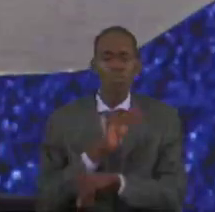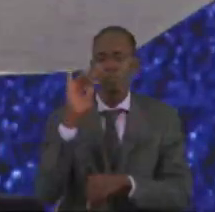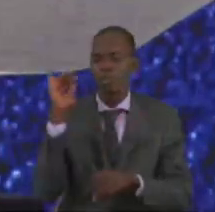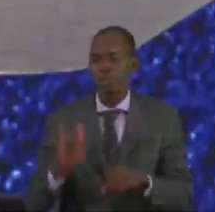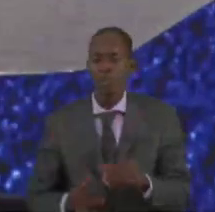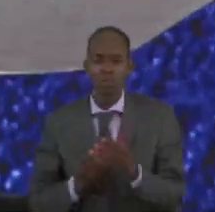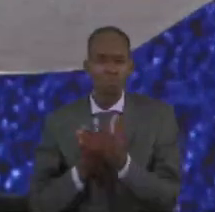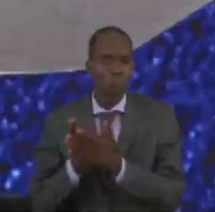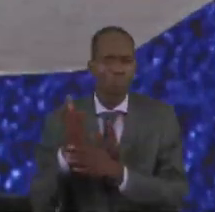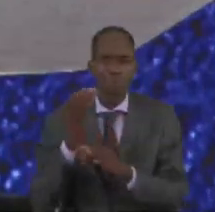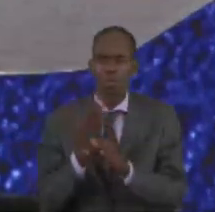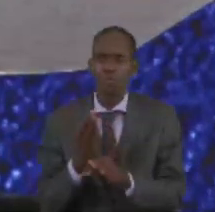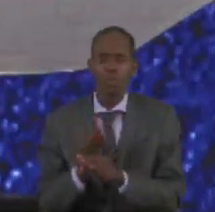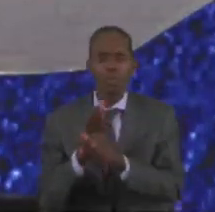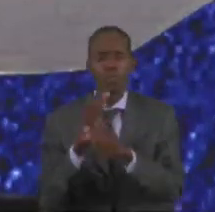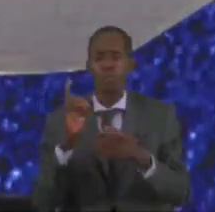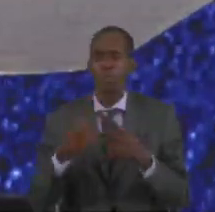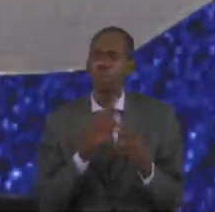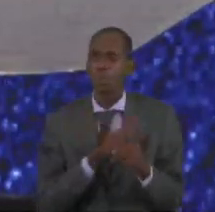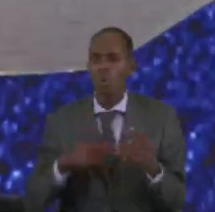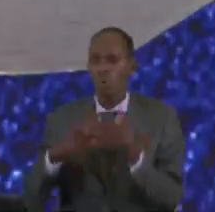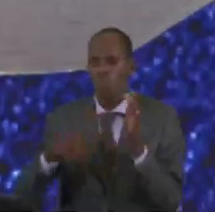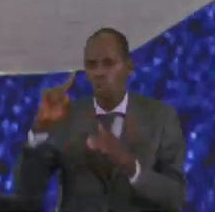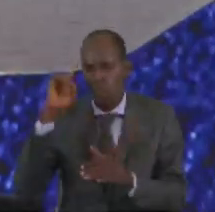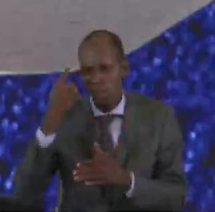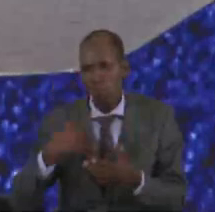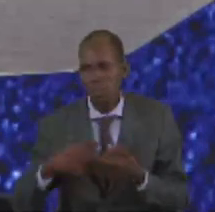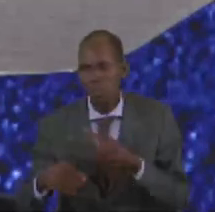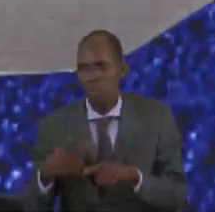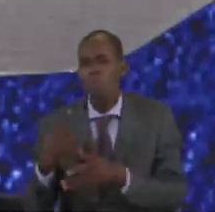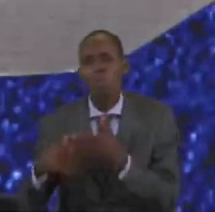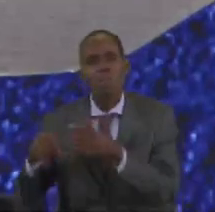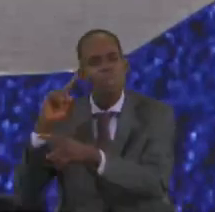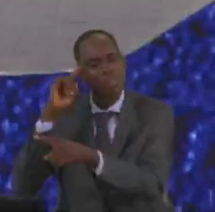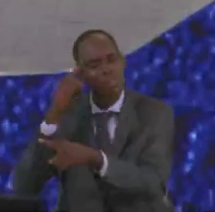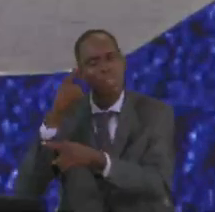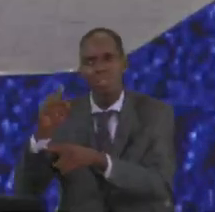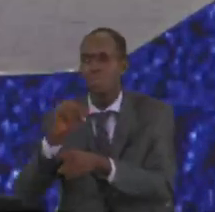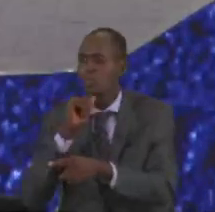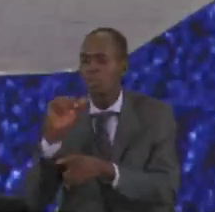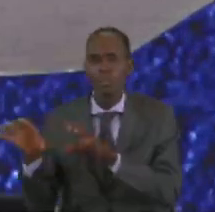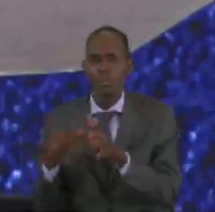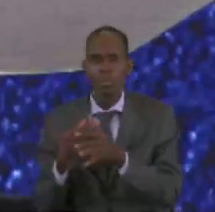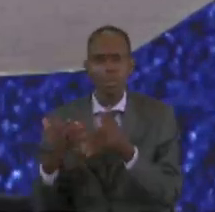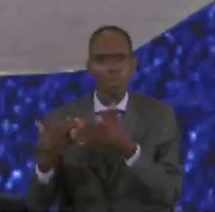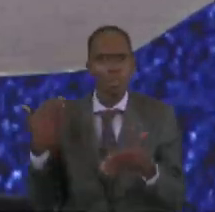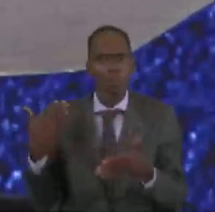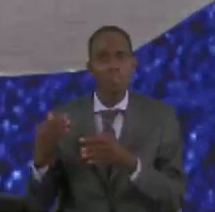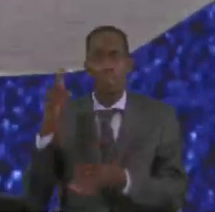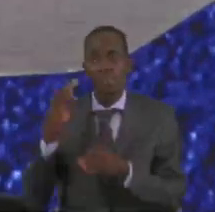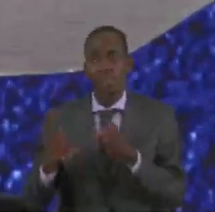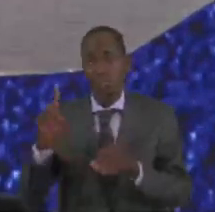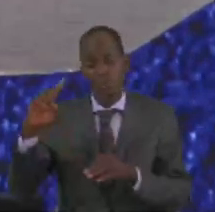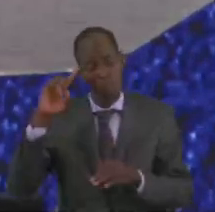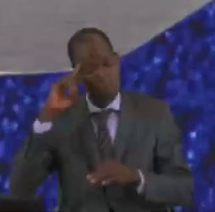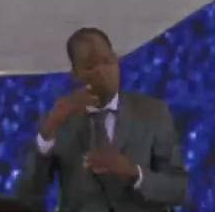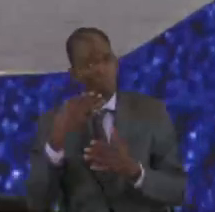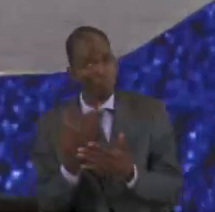me consacrer complètement au Seigneur, pleinement au Seigneur. Que dis-tu? Qu'est-ce qu'il va dire? Lui ne l'a pas